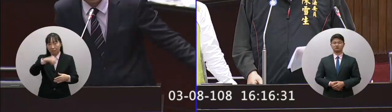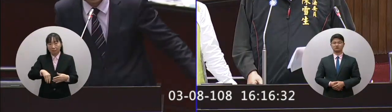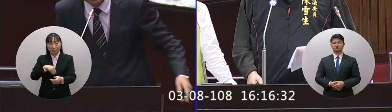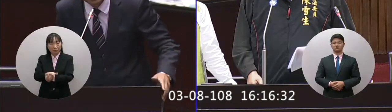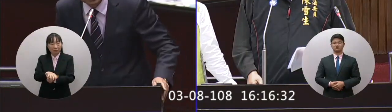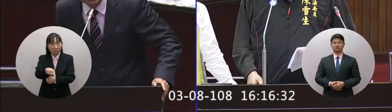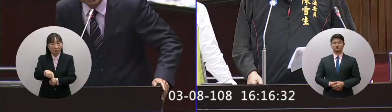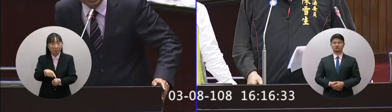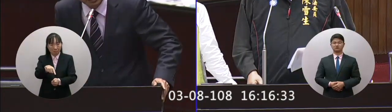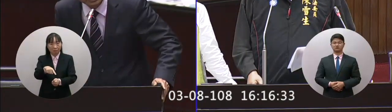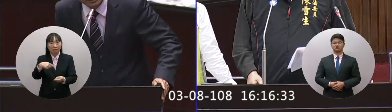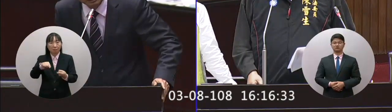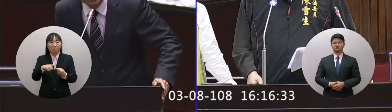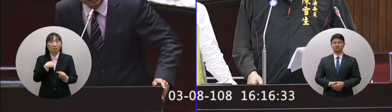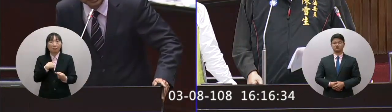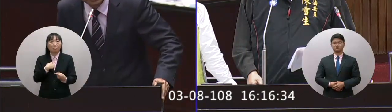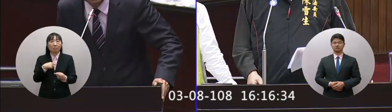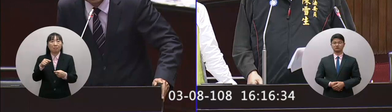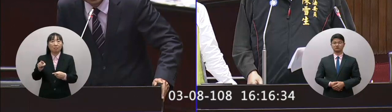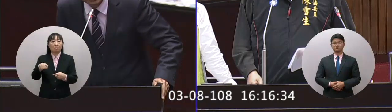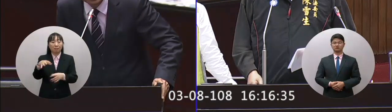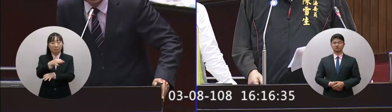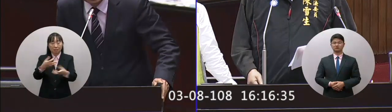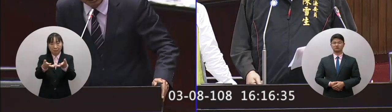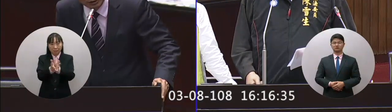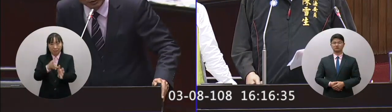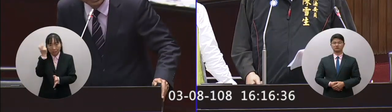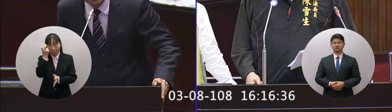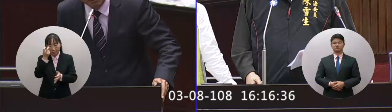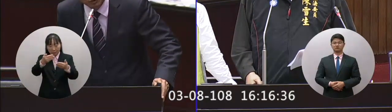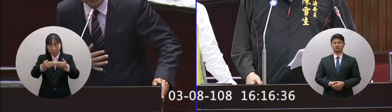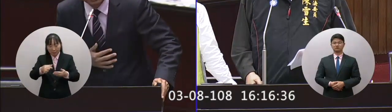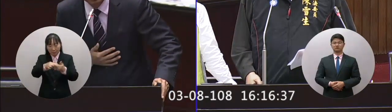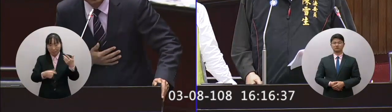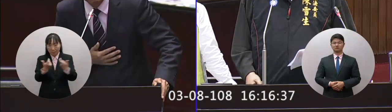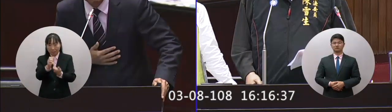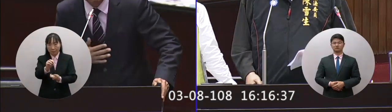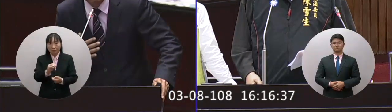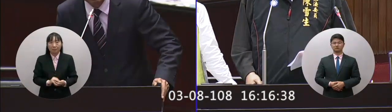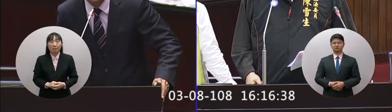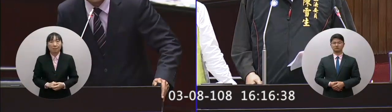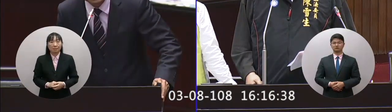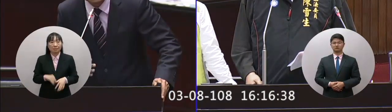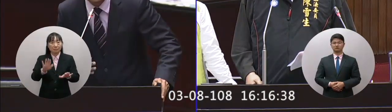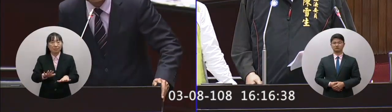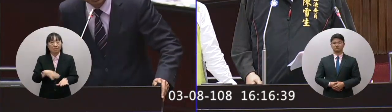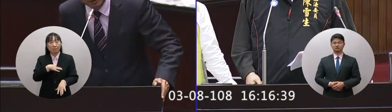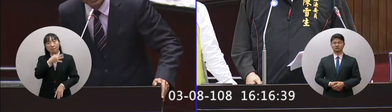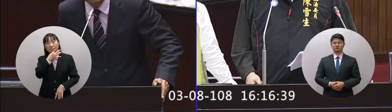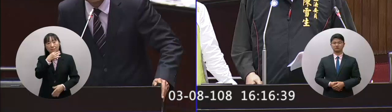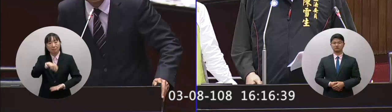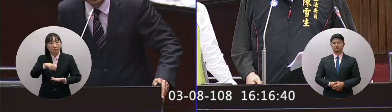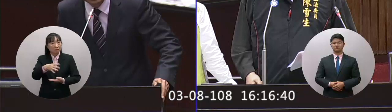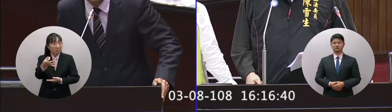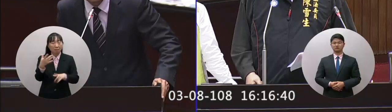经过我们的那个相关经济部的投审的这一个相关的规定。那目前我们不担心资金，因为